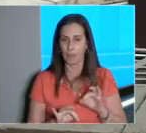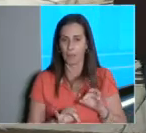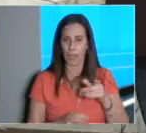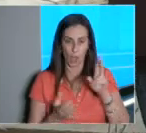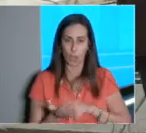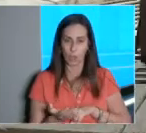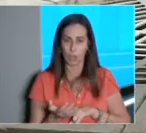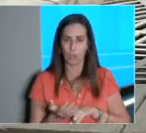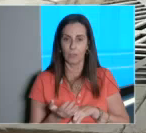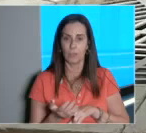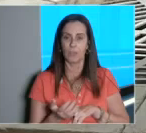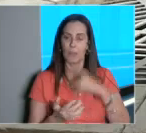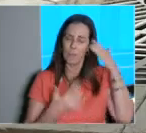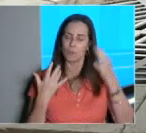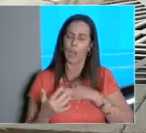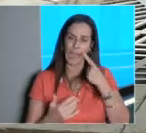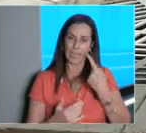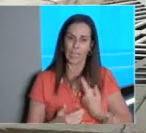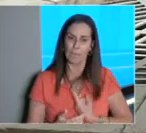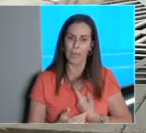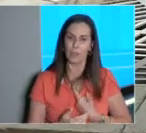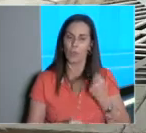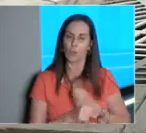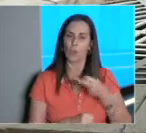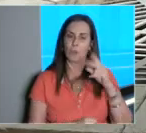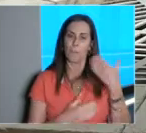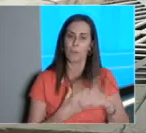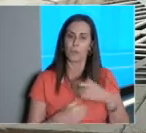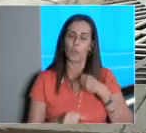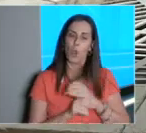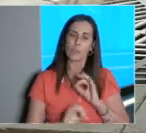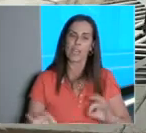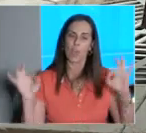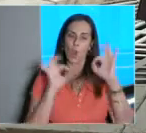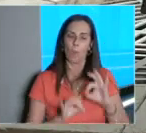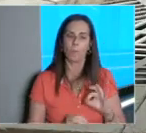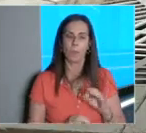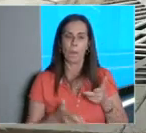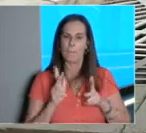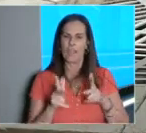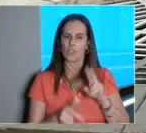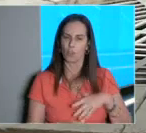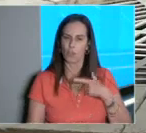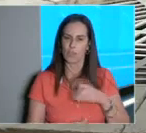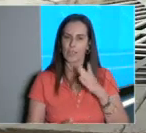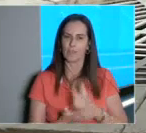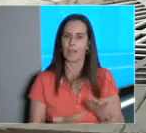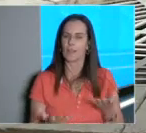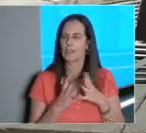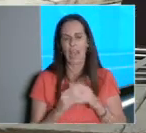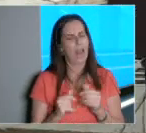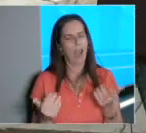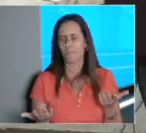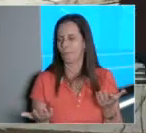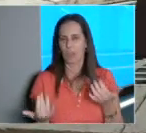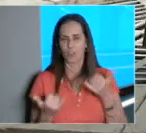אתה צודק. בדמיון שלי ראיתי את עצמי עושה יותר, בסוף אני לא עושה כלום בעצם. אבל מרץ יש איזו תחושה שזה כבר הולך ונעלם,